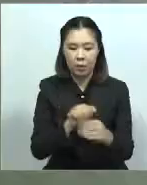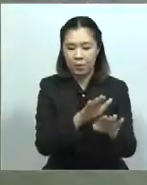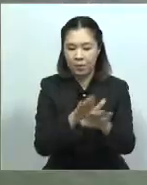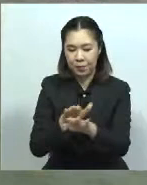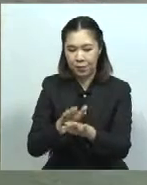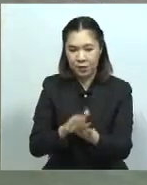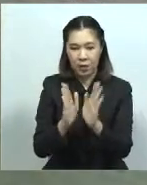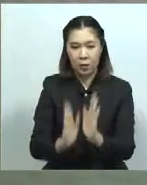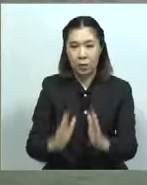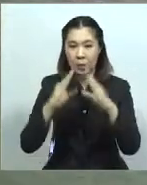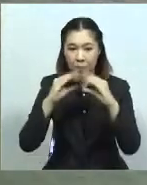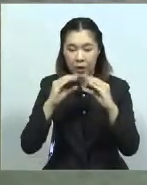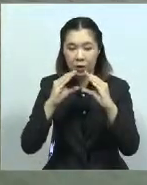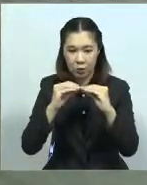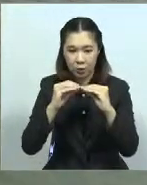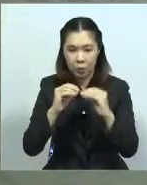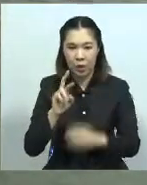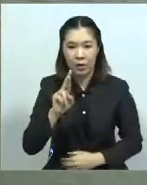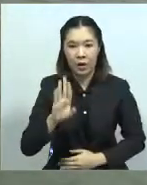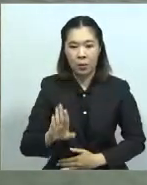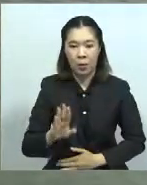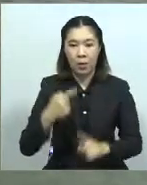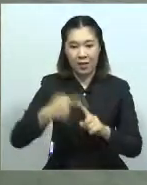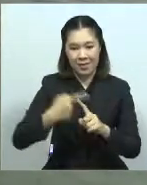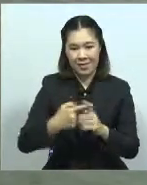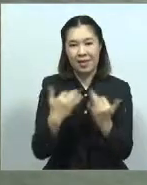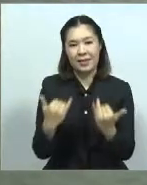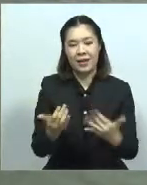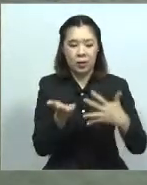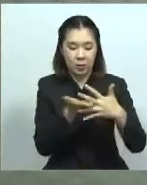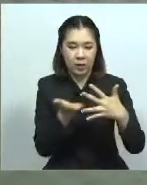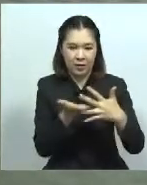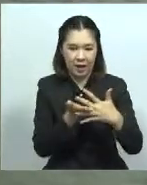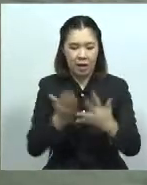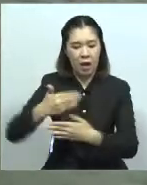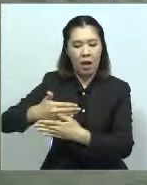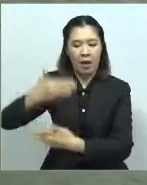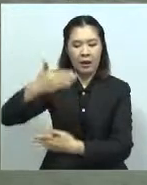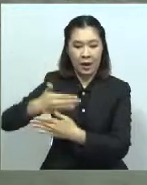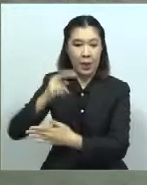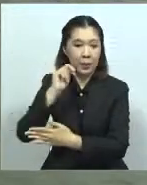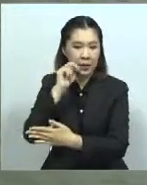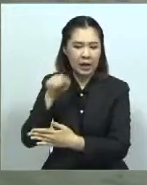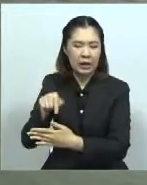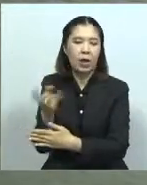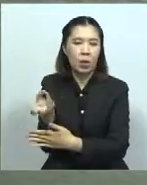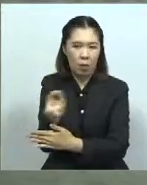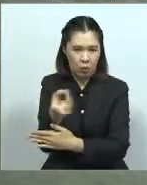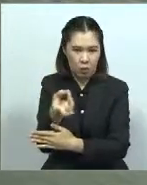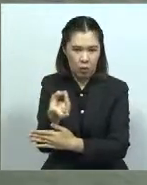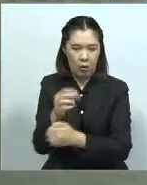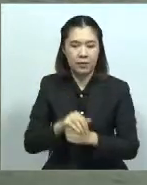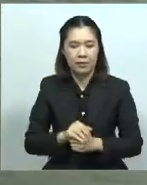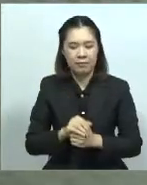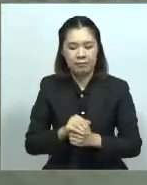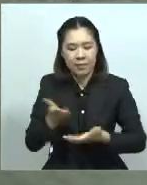ผู้ใช้น้ำและระบบชลประทานในช่วงกลางเดือนนี้เนื่องจากปริมาณน้ำในเขื่อนอุบลรัตน์ยังมีปริมาณน้ำน้อยค่ะเพื่อที่จะมีการ